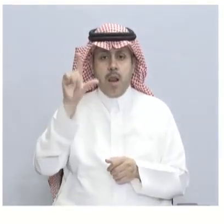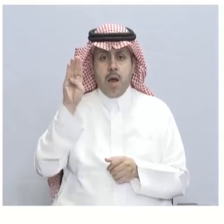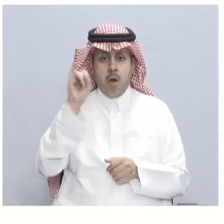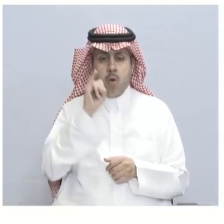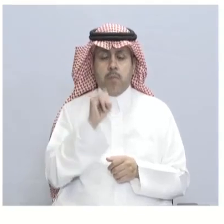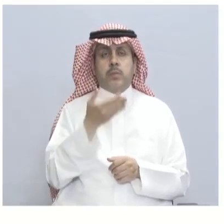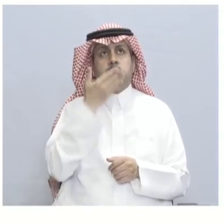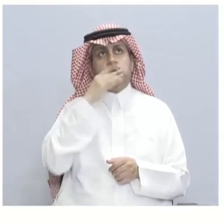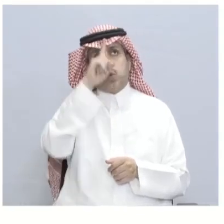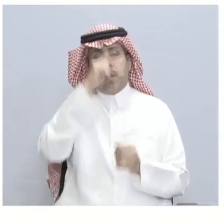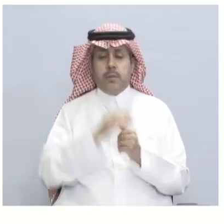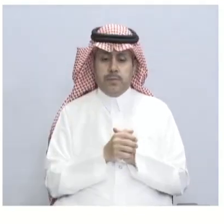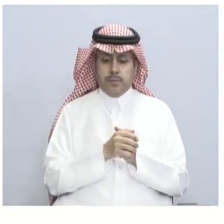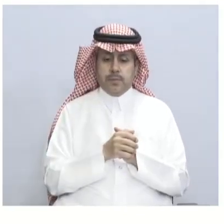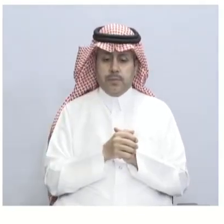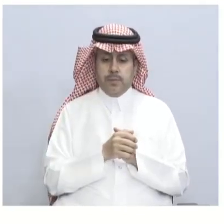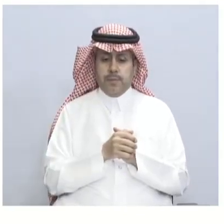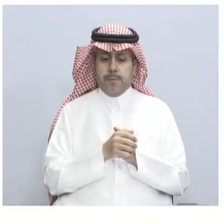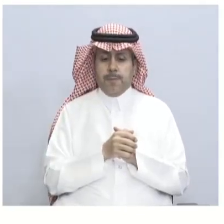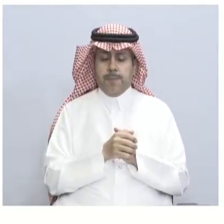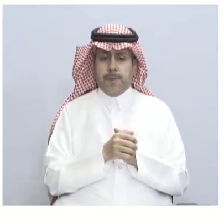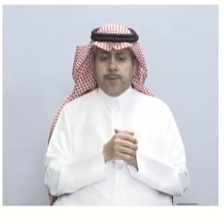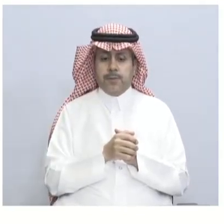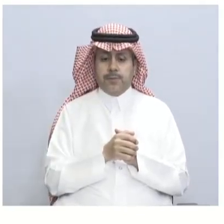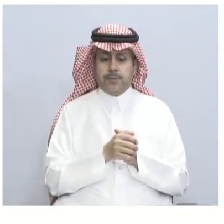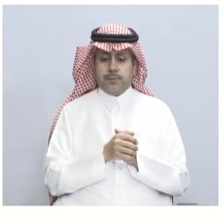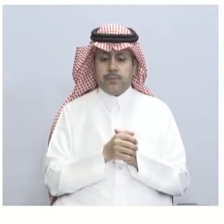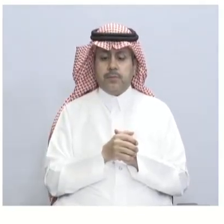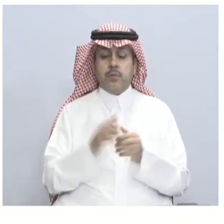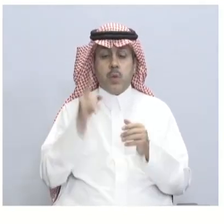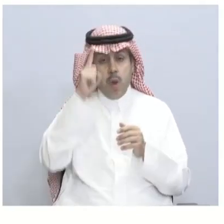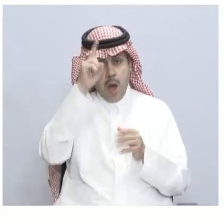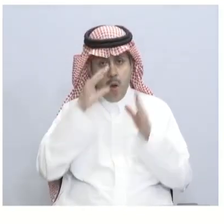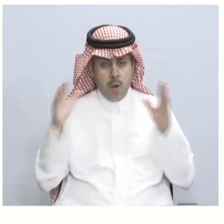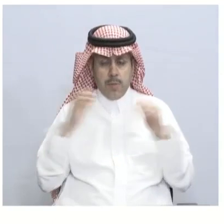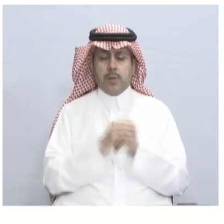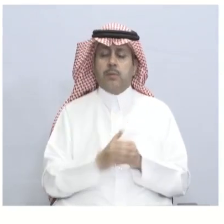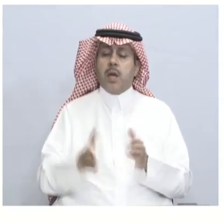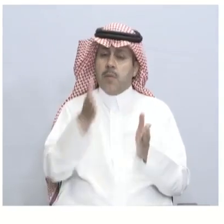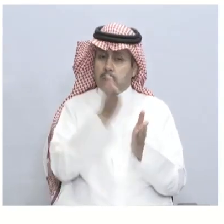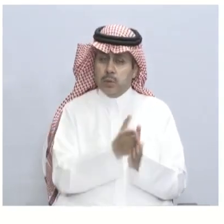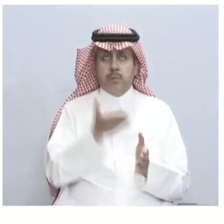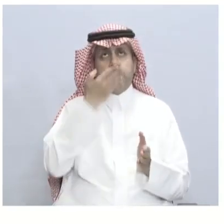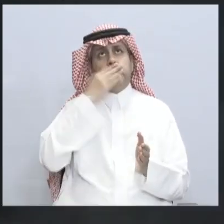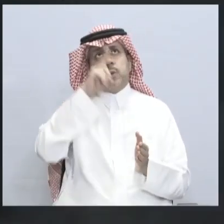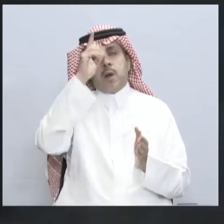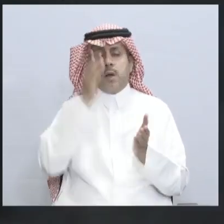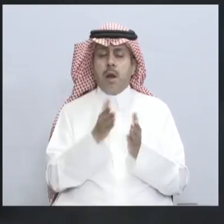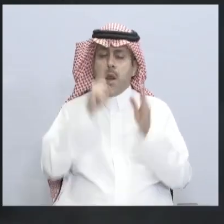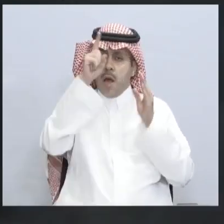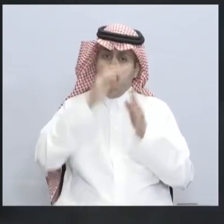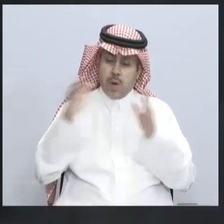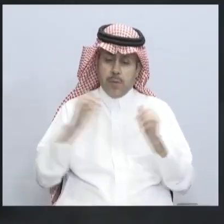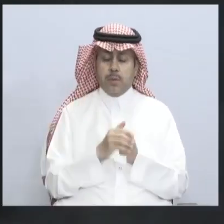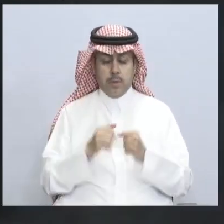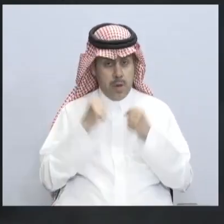فتاملوا يا ابنائي ولتكملوا العده واليتكبروا الله على ما هداكم فاذا يا ابنائي